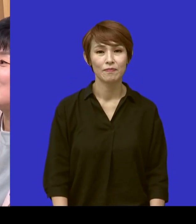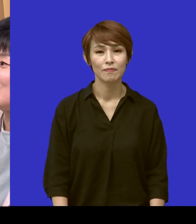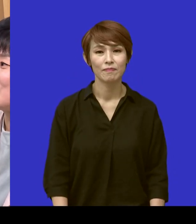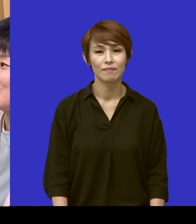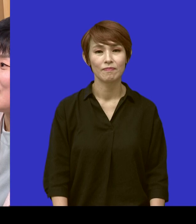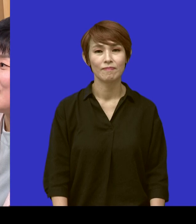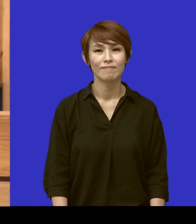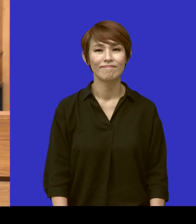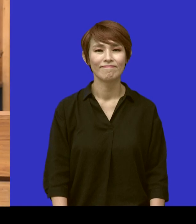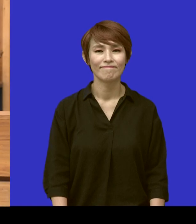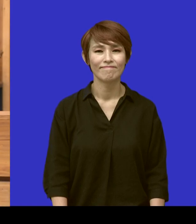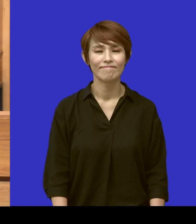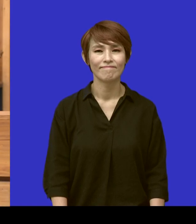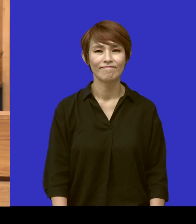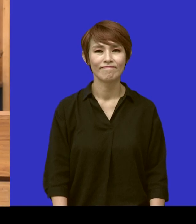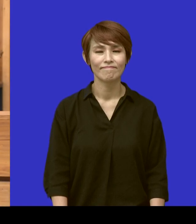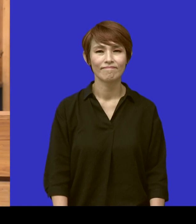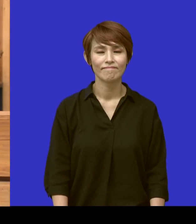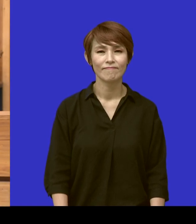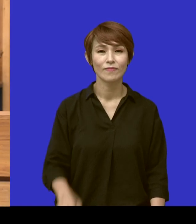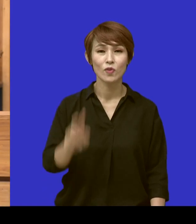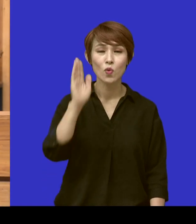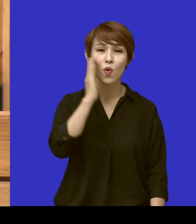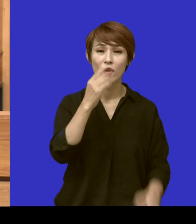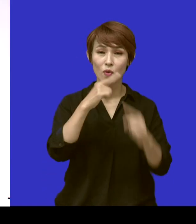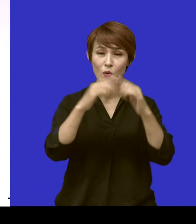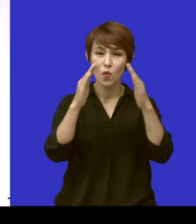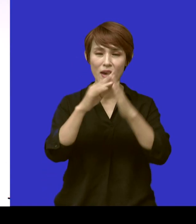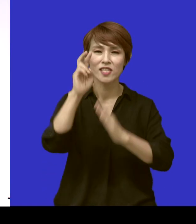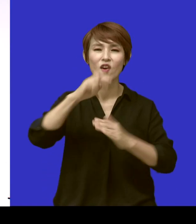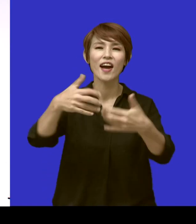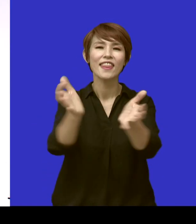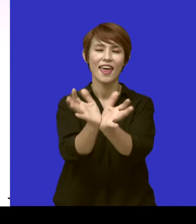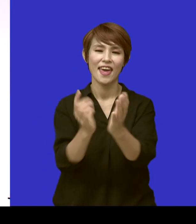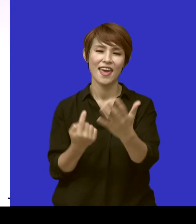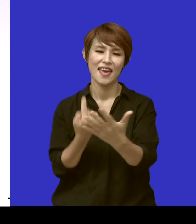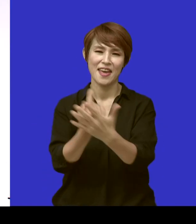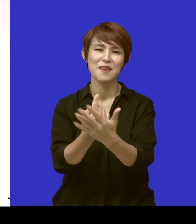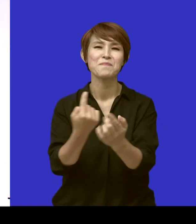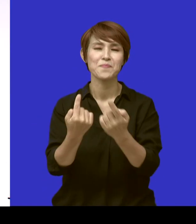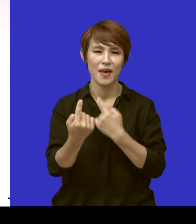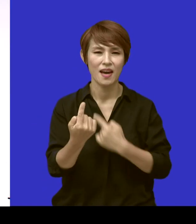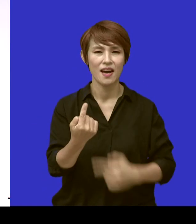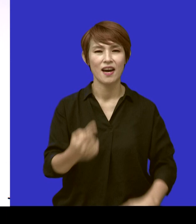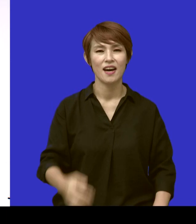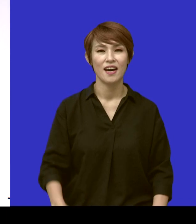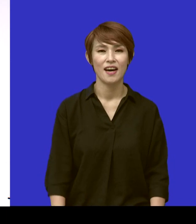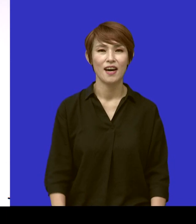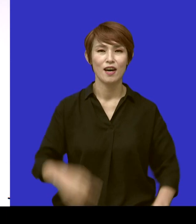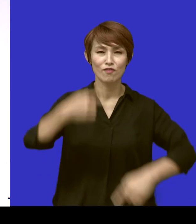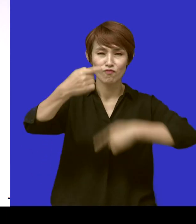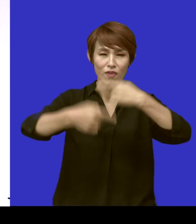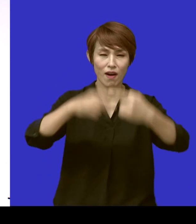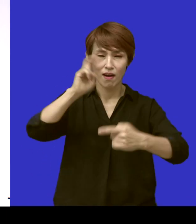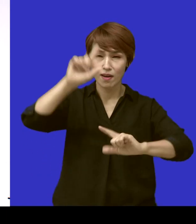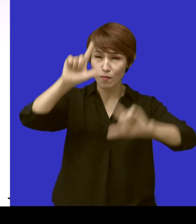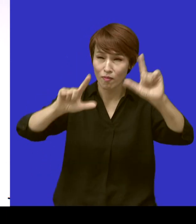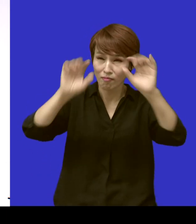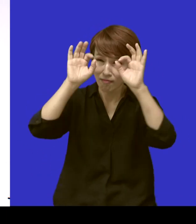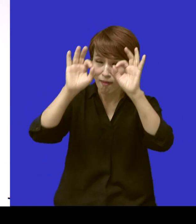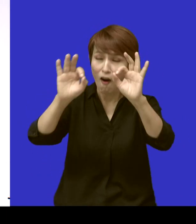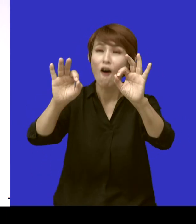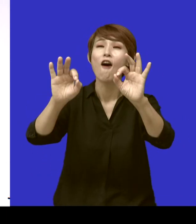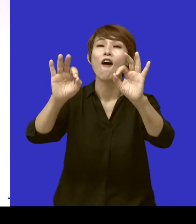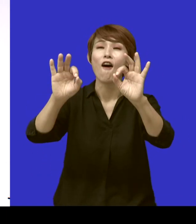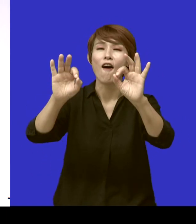성가대를 본 적이 있었어요. 소리를 들리지 않지만 그들이 수화로 찬양하는 그 모습이